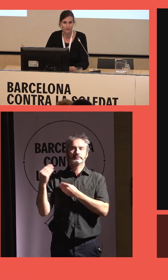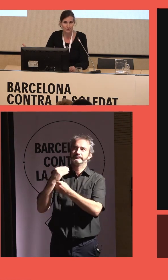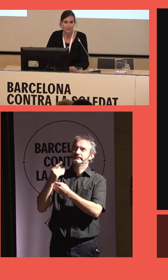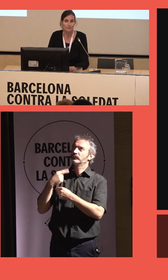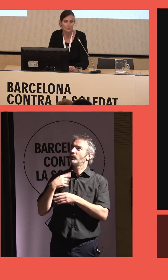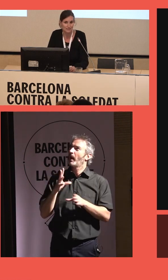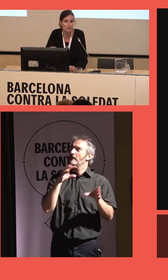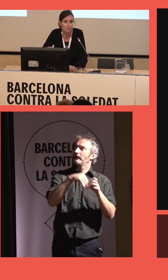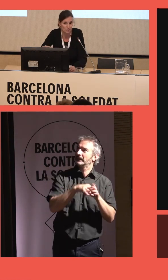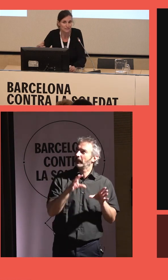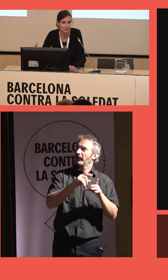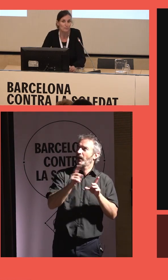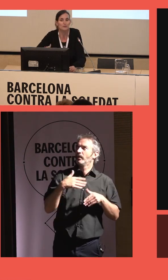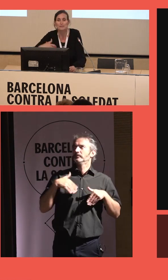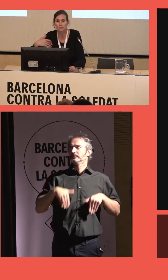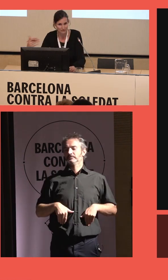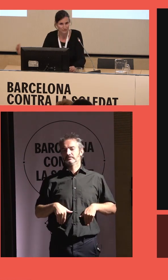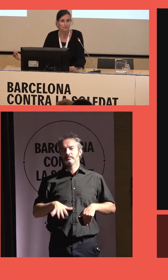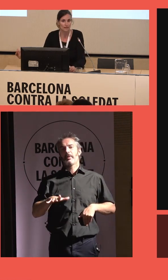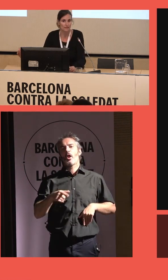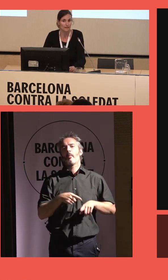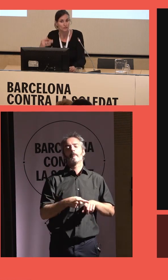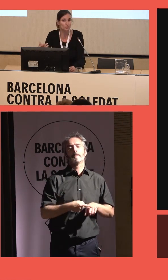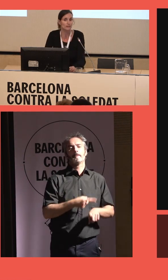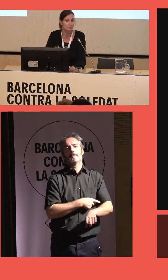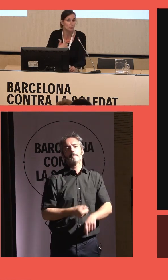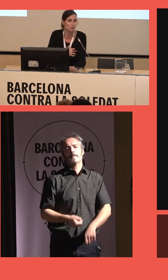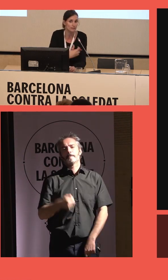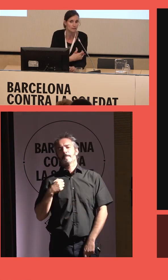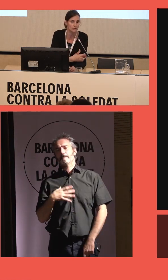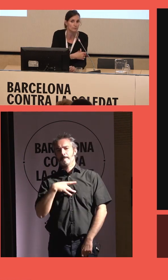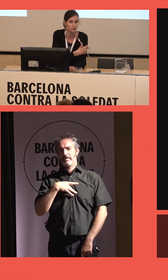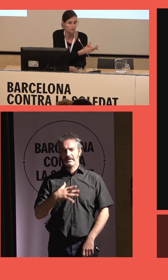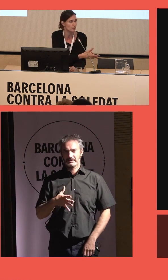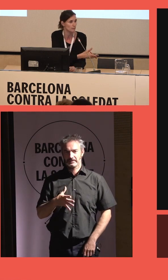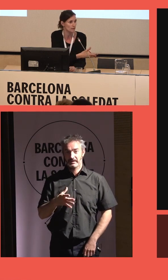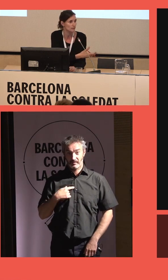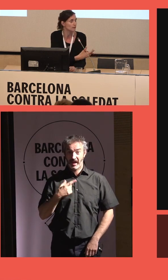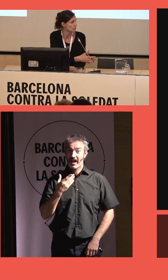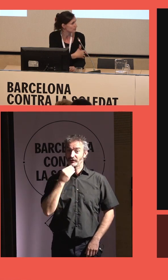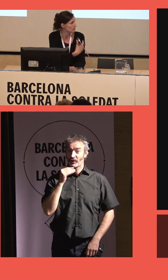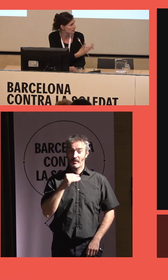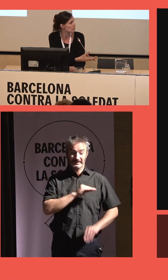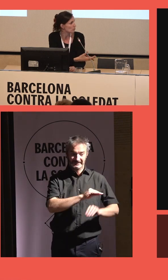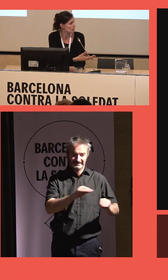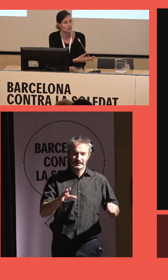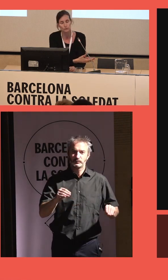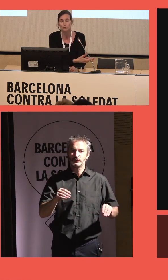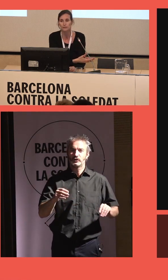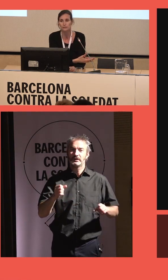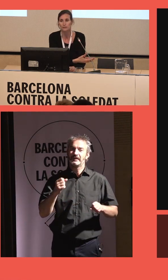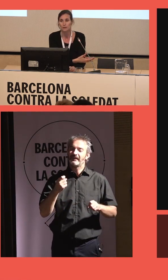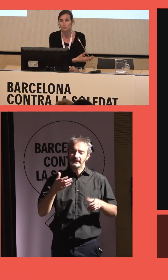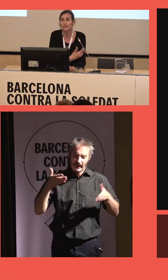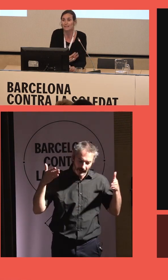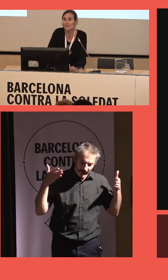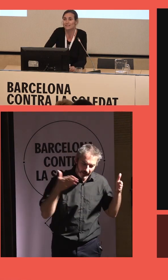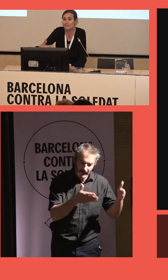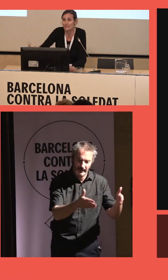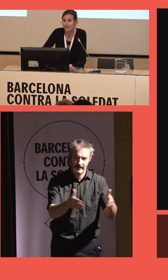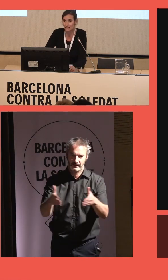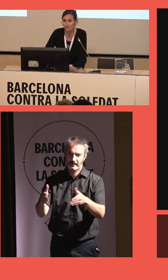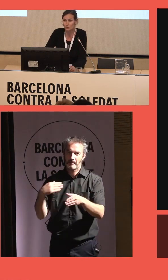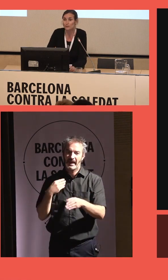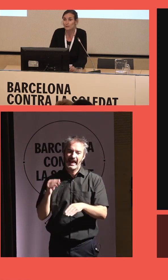vida dels altres que fins a cert punt està bé però ens hem passat de frenada i això és el que hem inculcat els joves i ho vèiem ahir llavors treballem molt amb els joves per